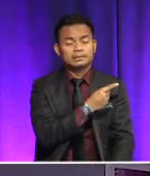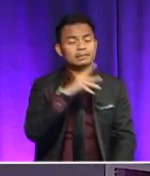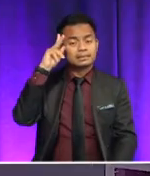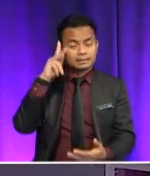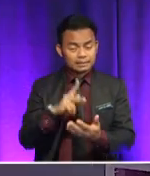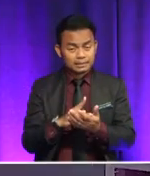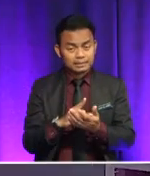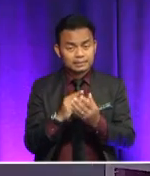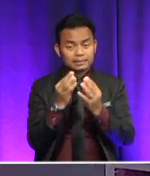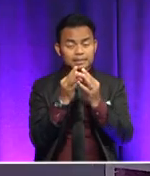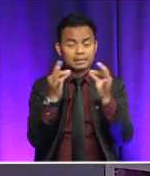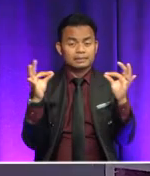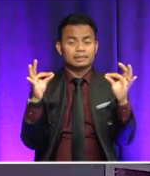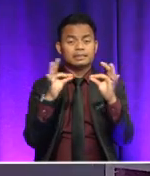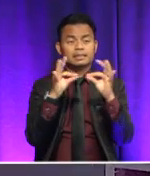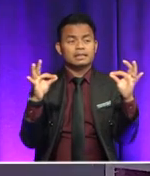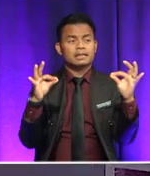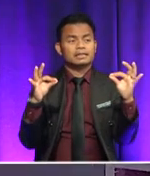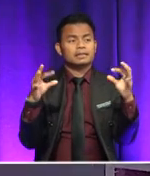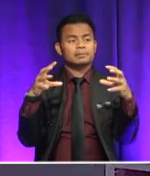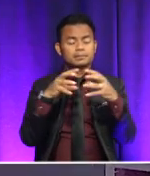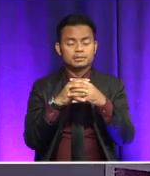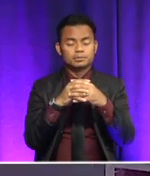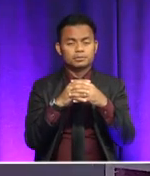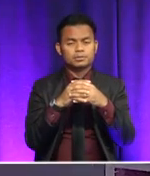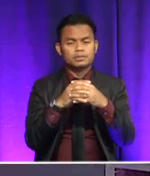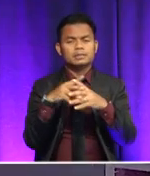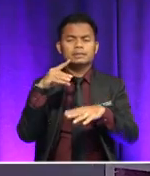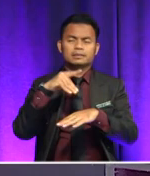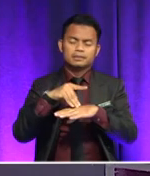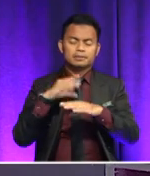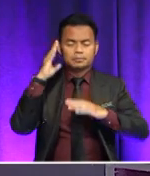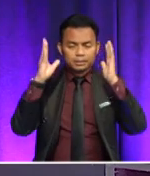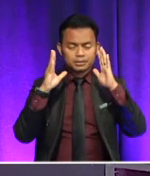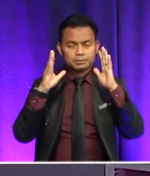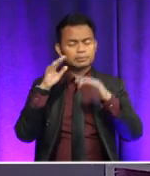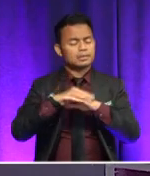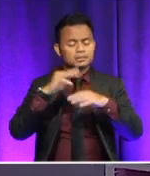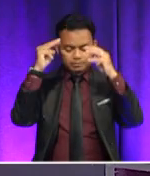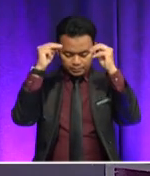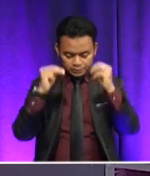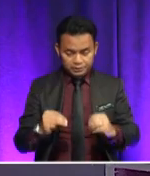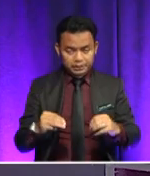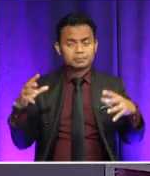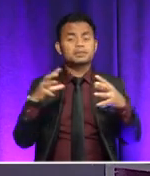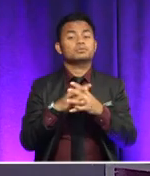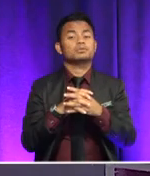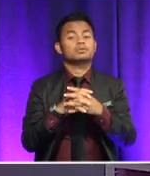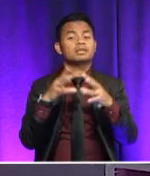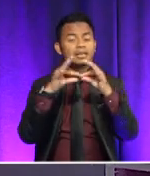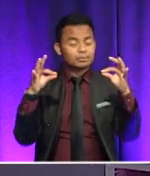jadi negara kita penuh dengan masyarakat majemuk jadi kita ada masyarakat majemuk ayat pun ada